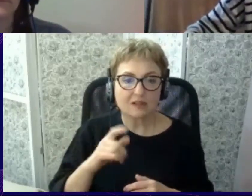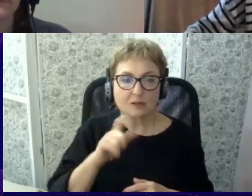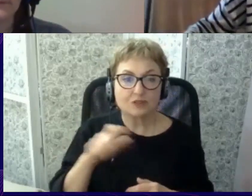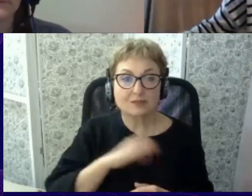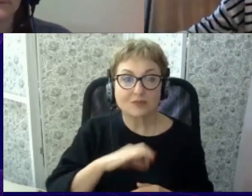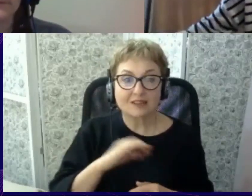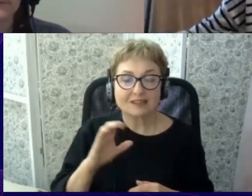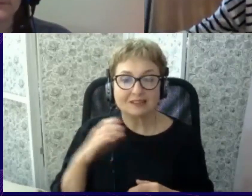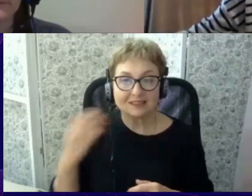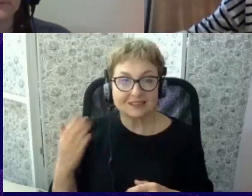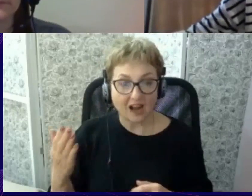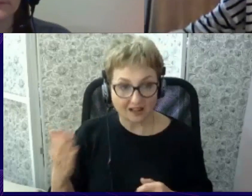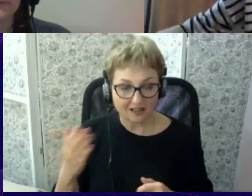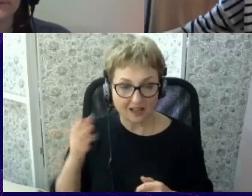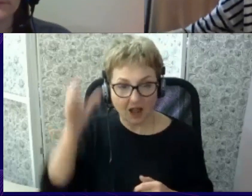То есть со стороны